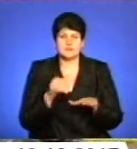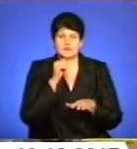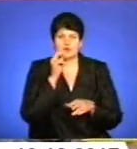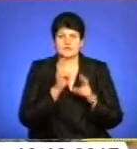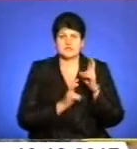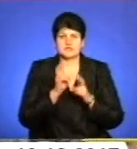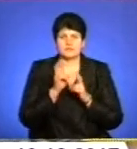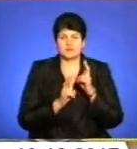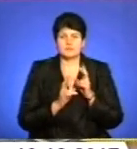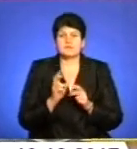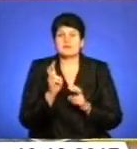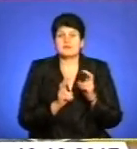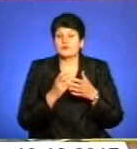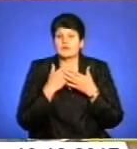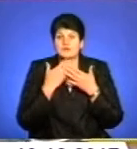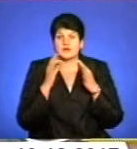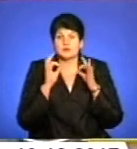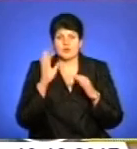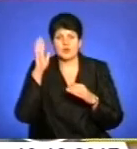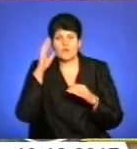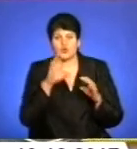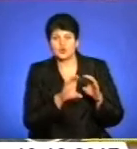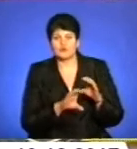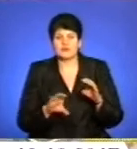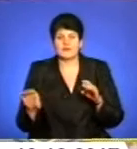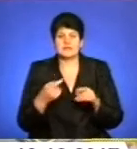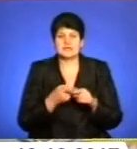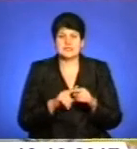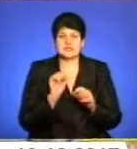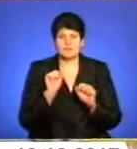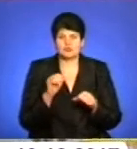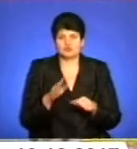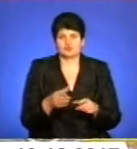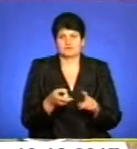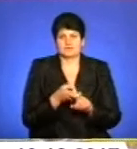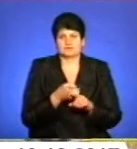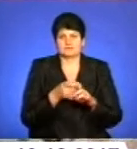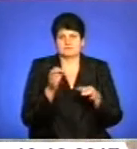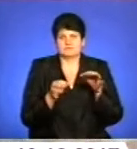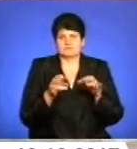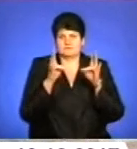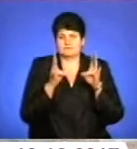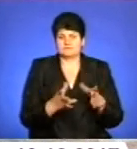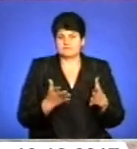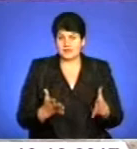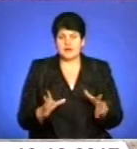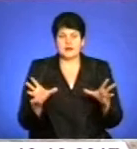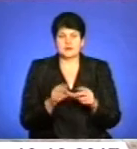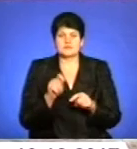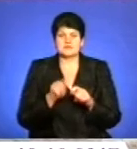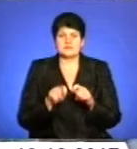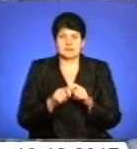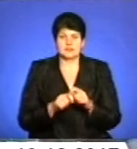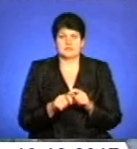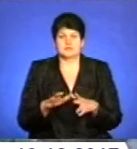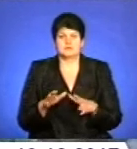Мовляв, підприємство не має нормального водовідведення і це може призвести до екологічного лиха. Разом з інспекторами з охорони навколишнього